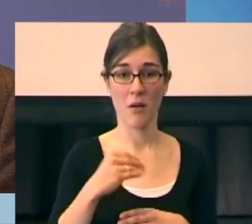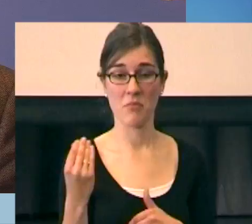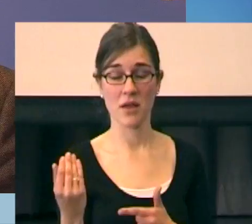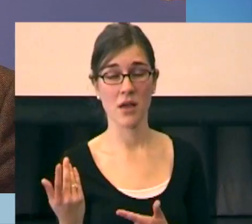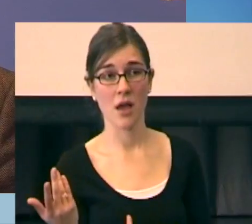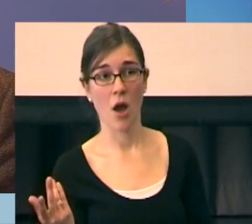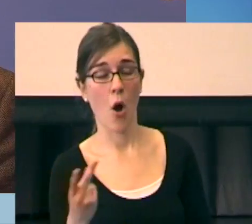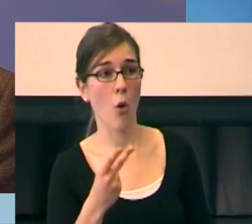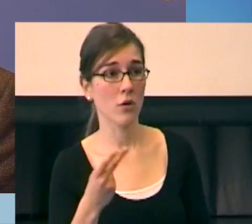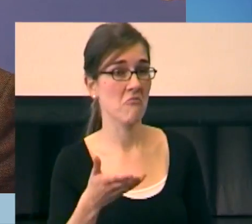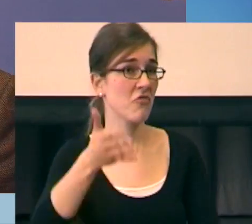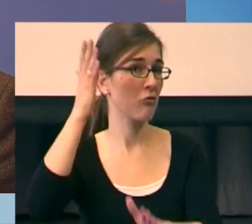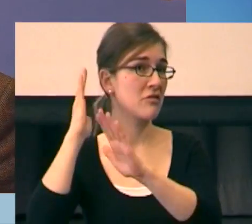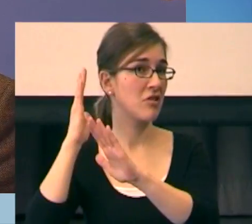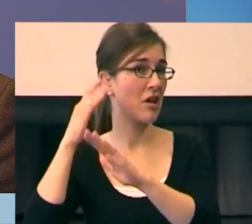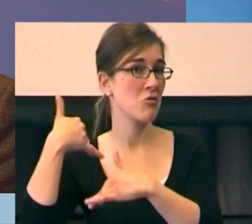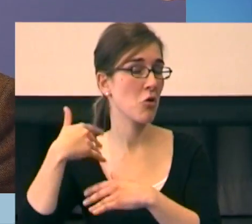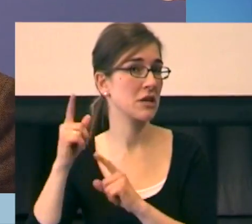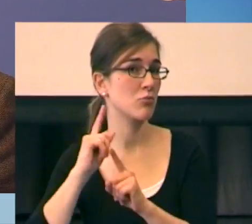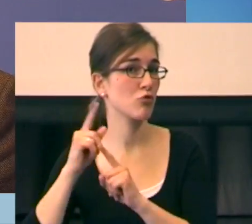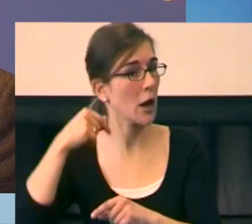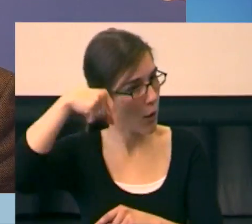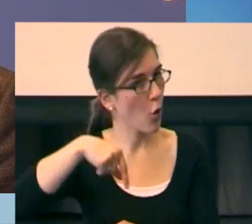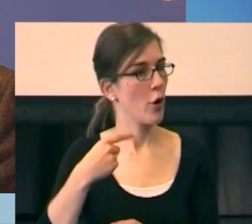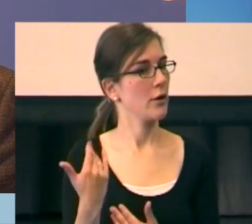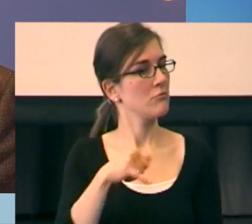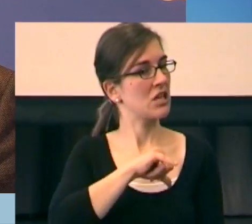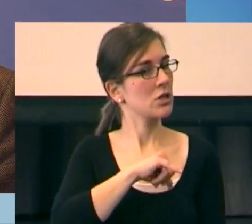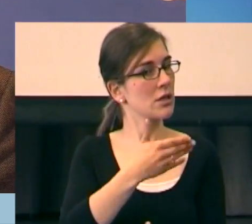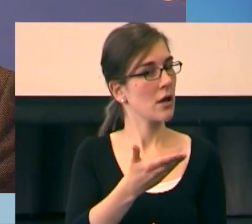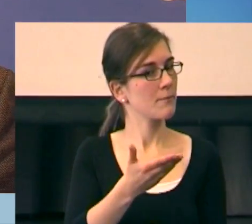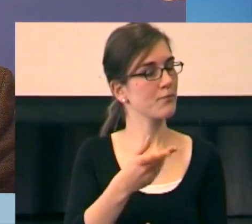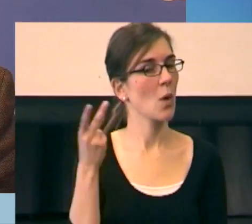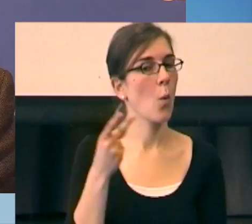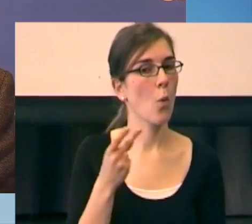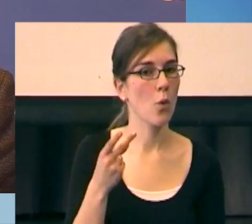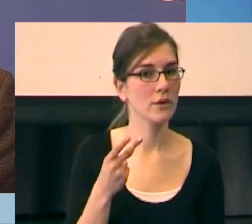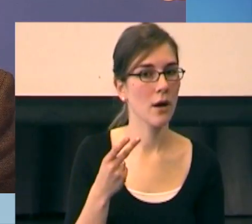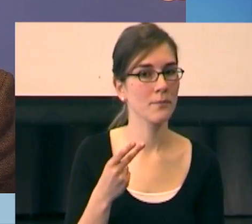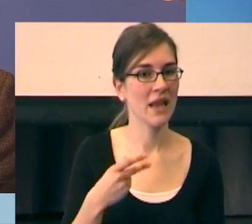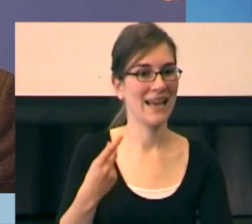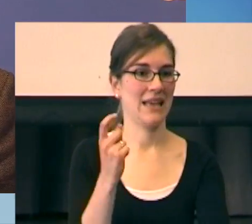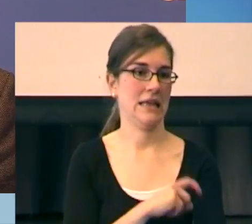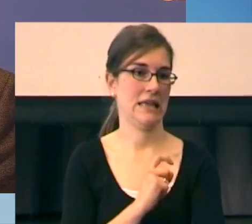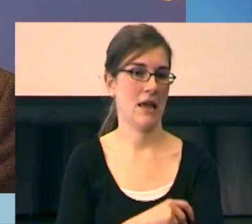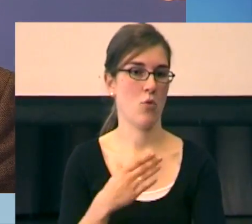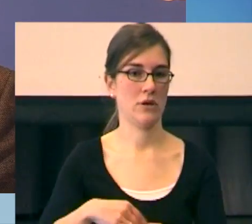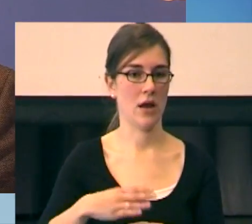oder vor zehn Jahren hat man darüber noch nicht gesprochen, heute reden wir regelmäßig drüber oder dann auch Chemotherapie.